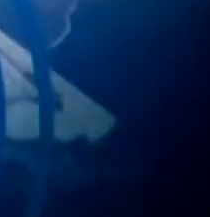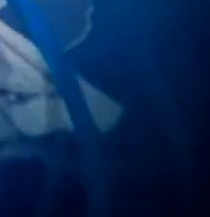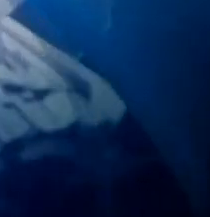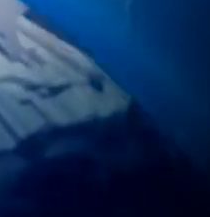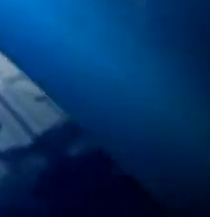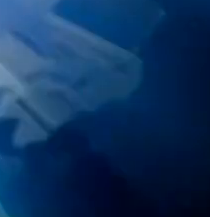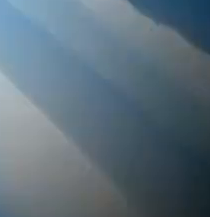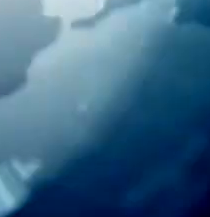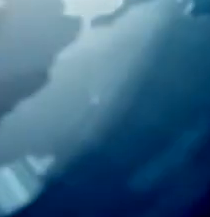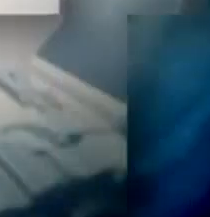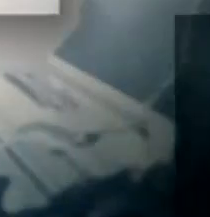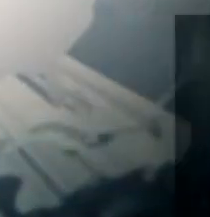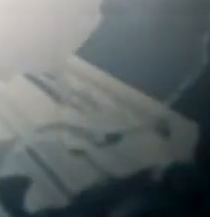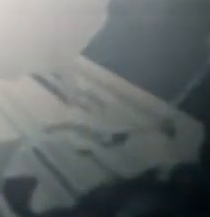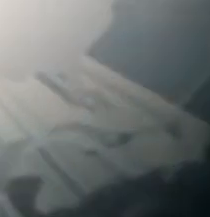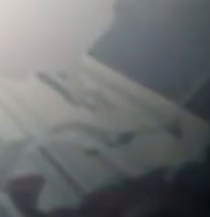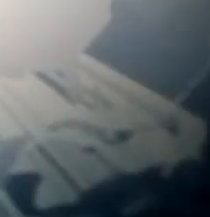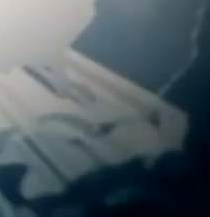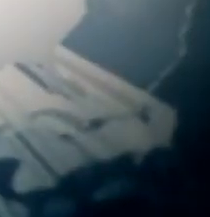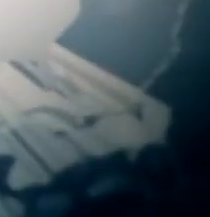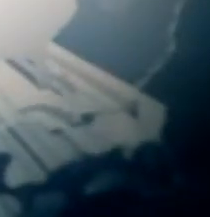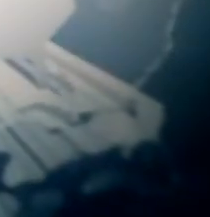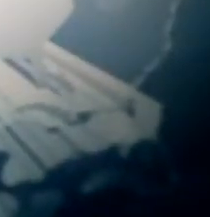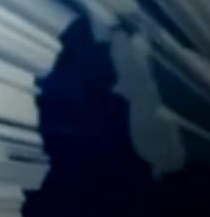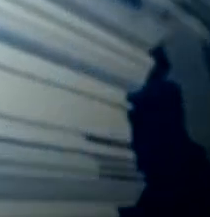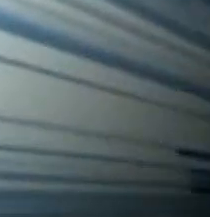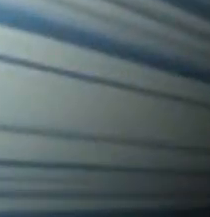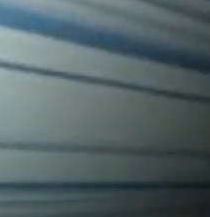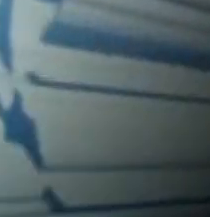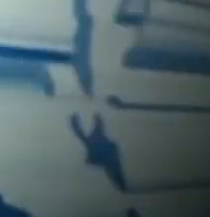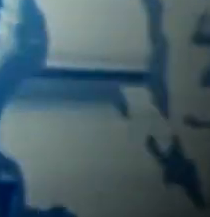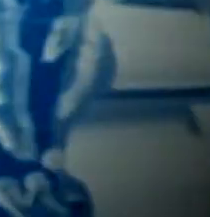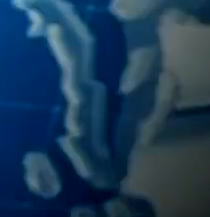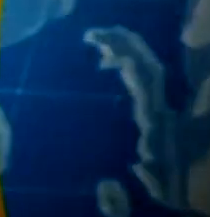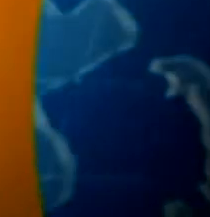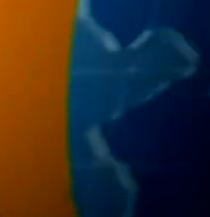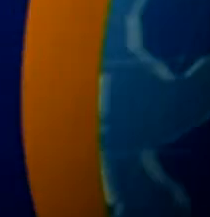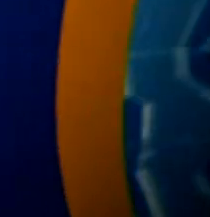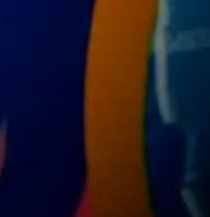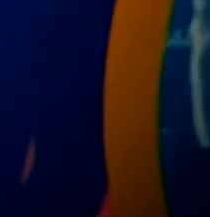Liderii decid, iar lumea se schimbă.